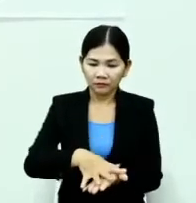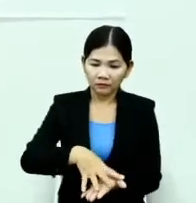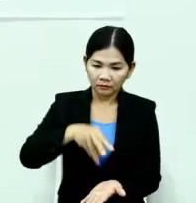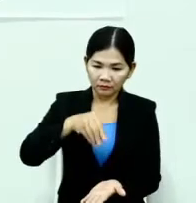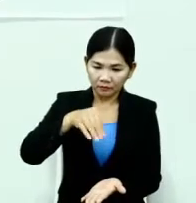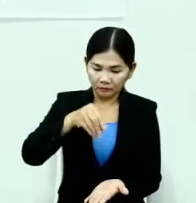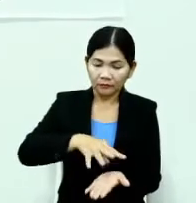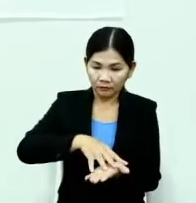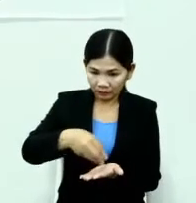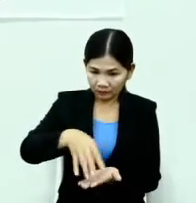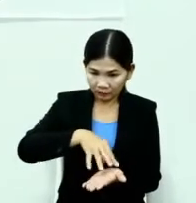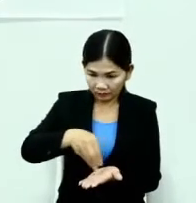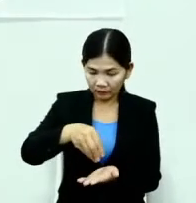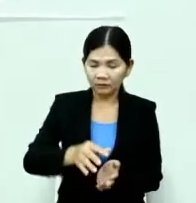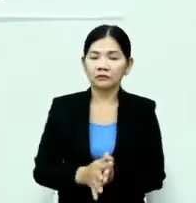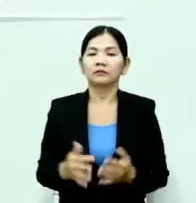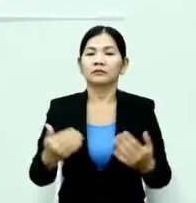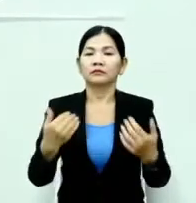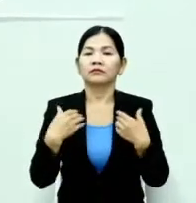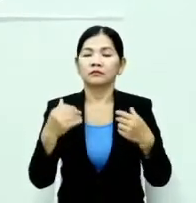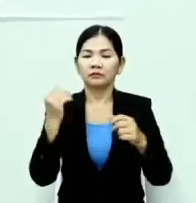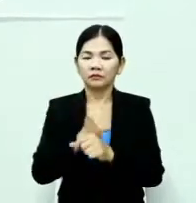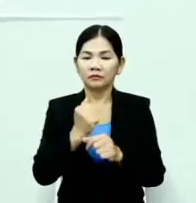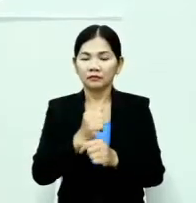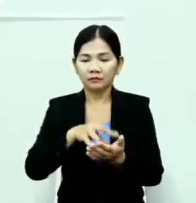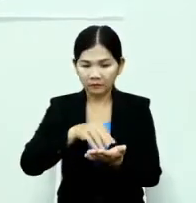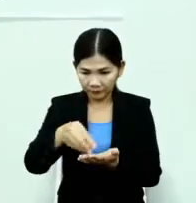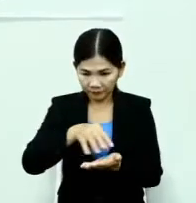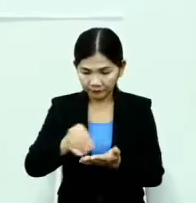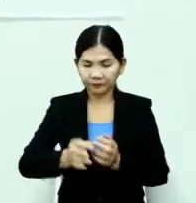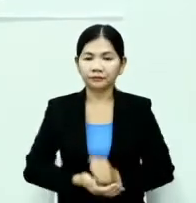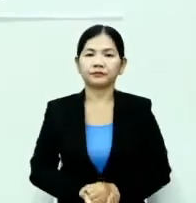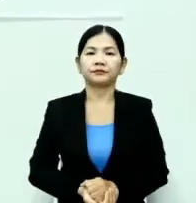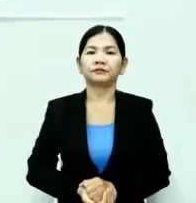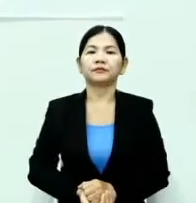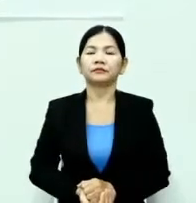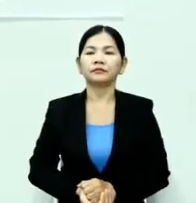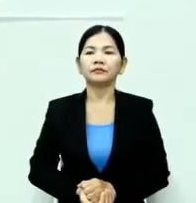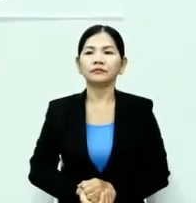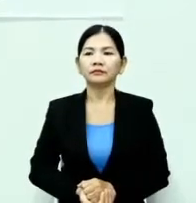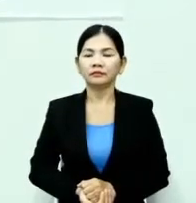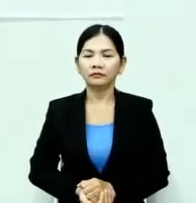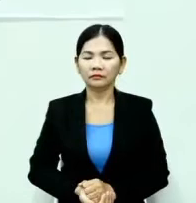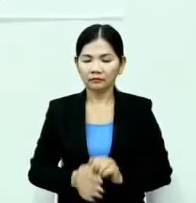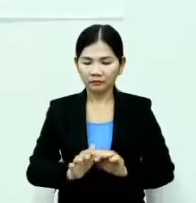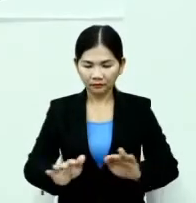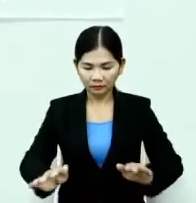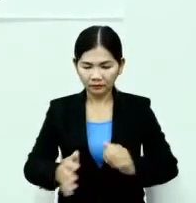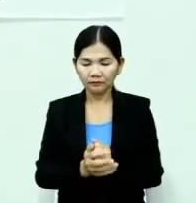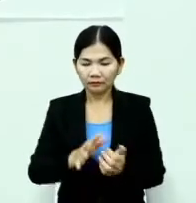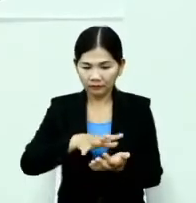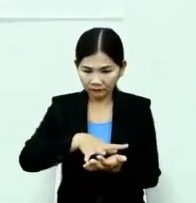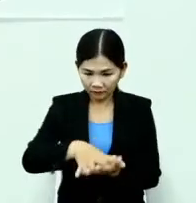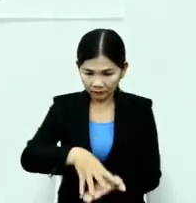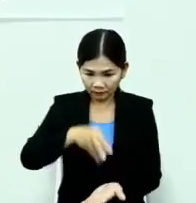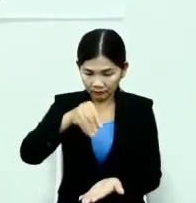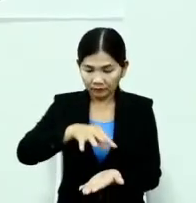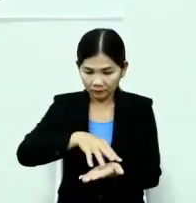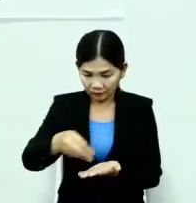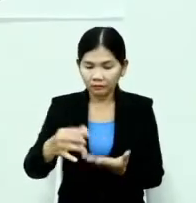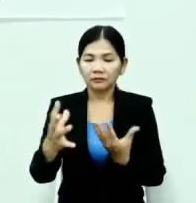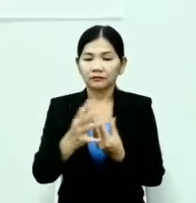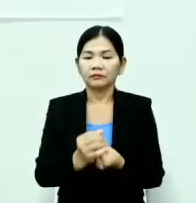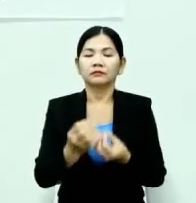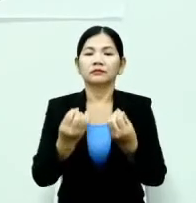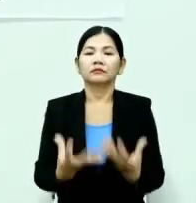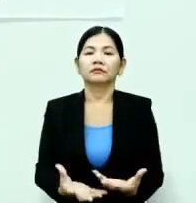chọc. Chẳng còn đằng hai rồi nó mình chọc. Mình hát nôm nó thua nó mình chọc nó nè cơ nè. Chà, chẳng ta phụ quát nô. Rồi nó mình chọc được ở bán tùng ngốn